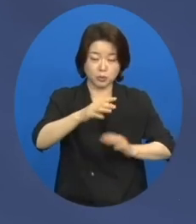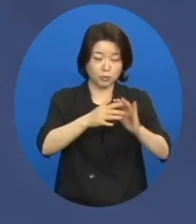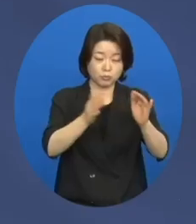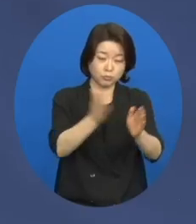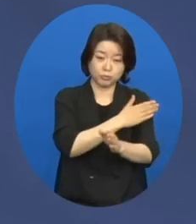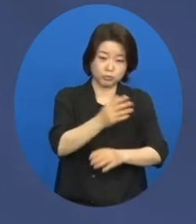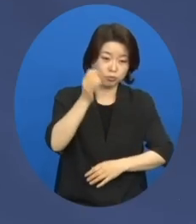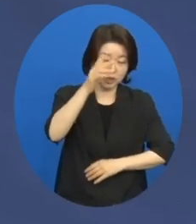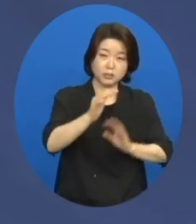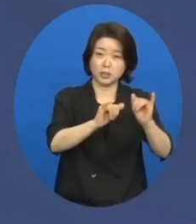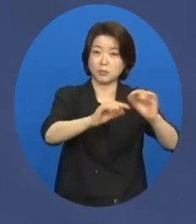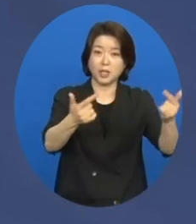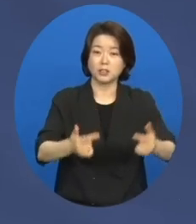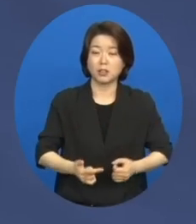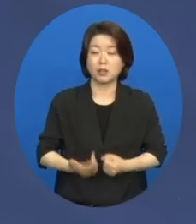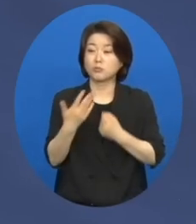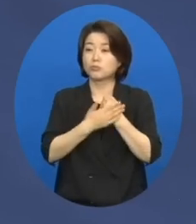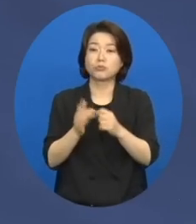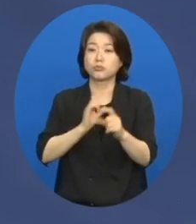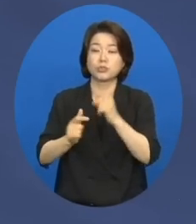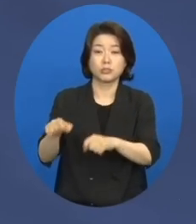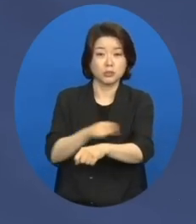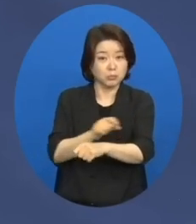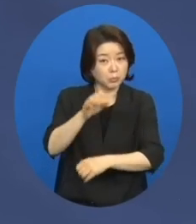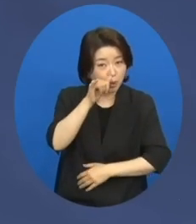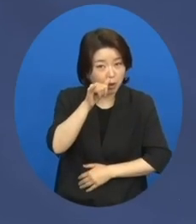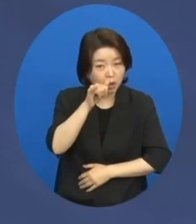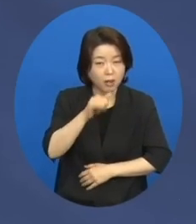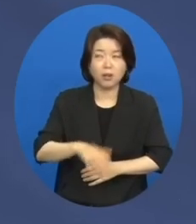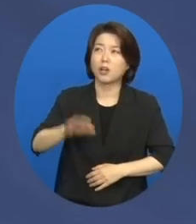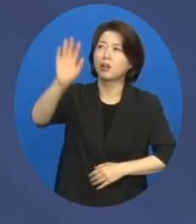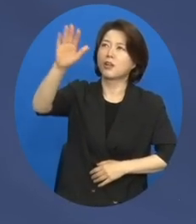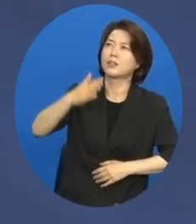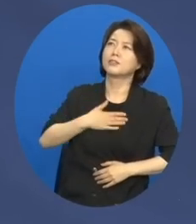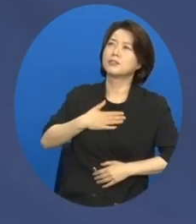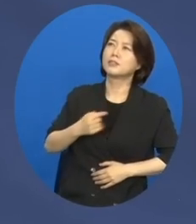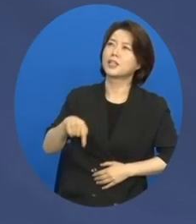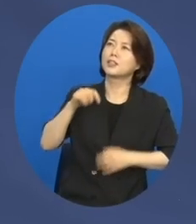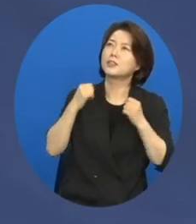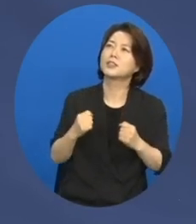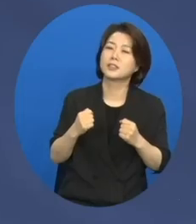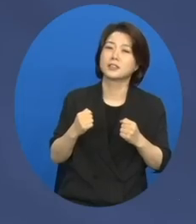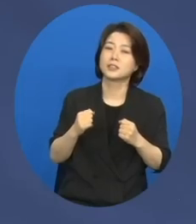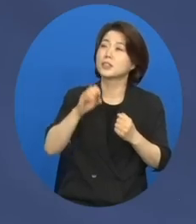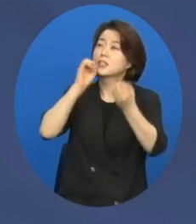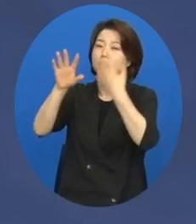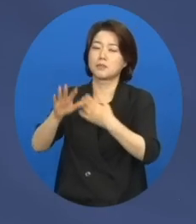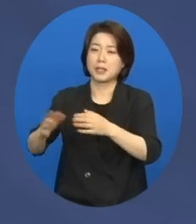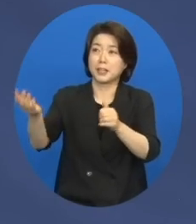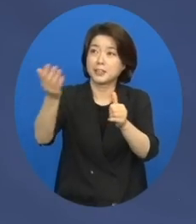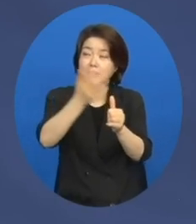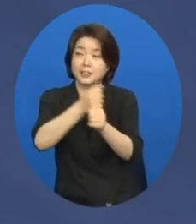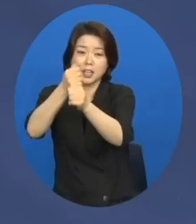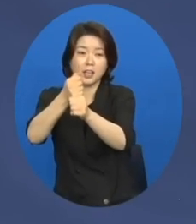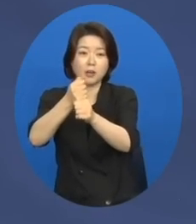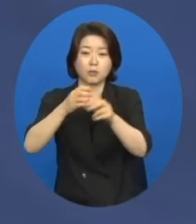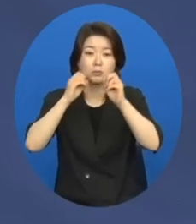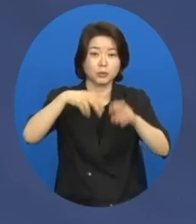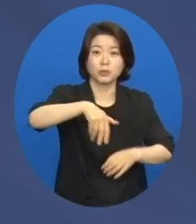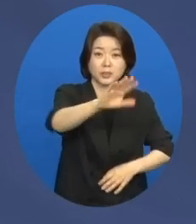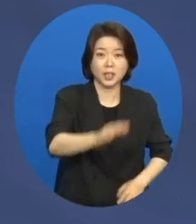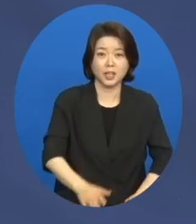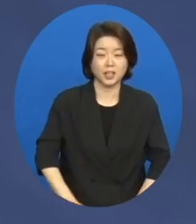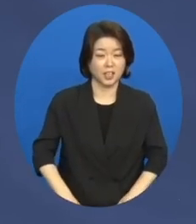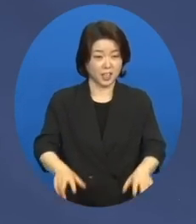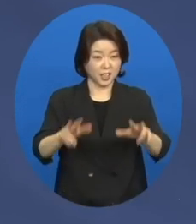아니었는데 무슨 은혜를 특별하게 받았다고 주여 내가 여기 있사오니 이렇게 했다가 그냥 채워가지고 나가가지고 지금